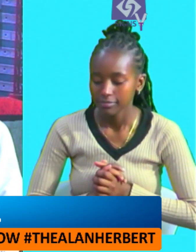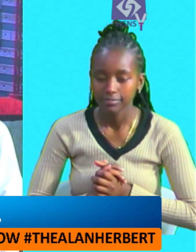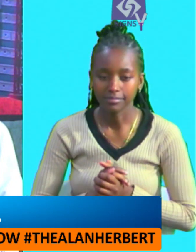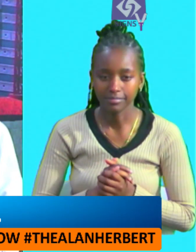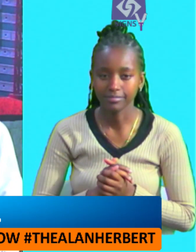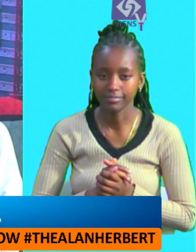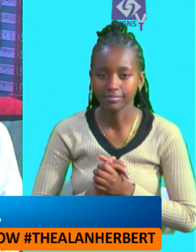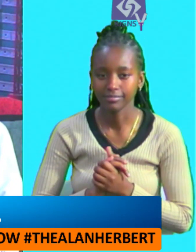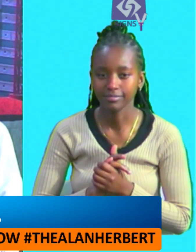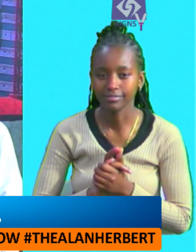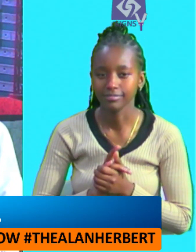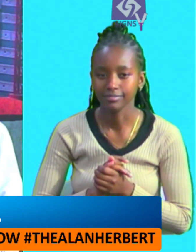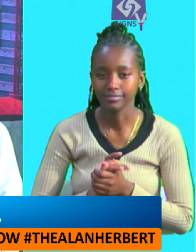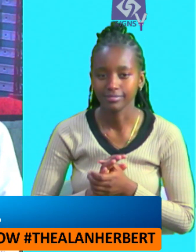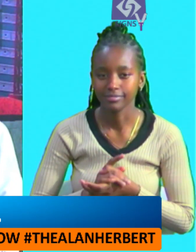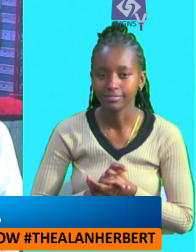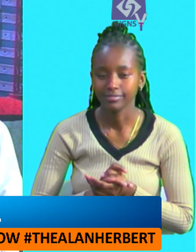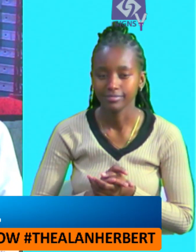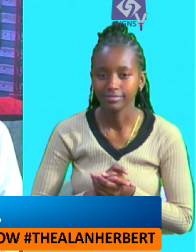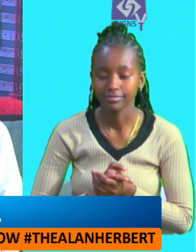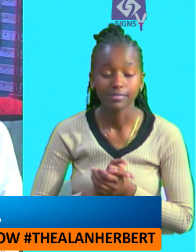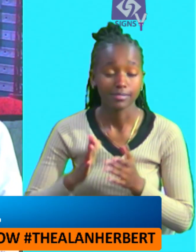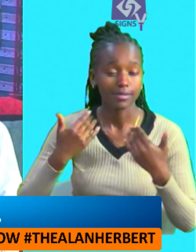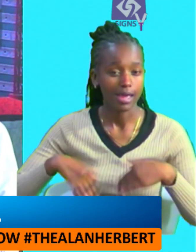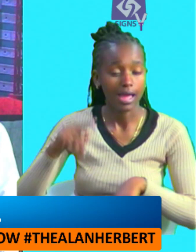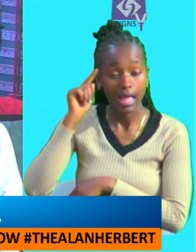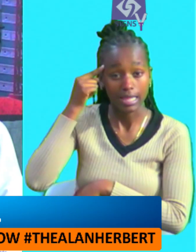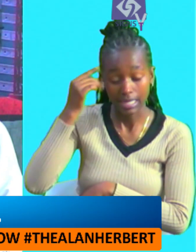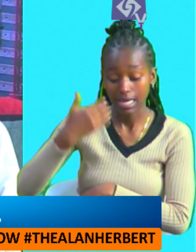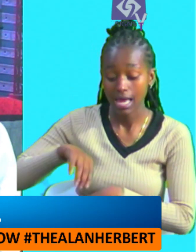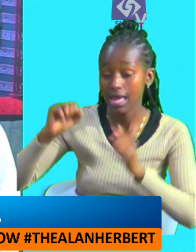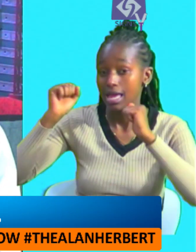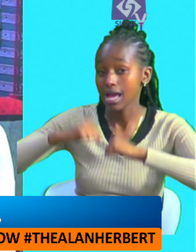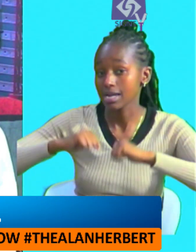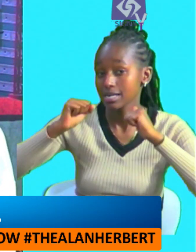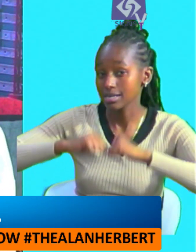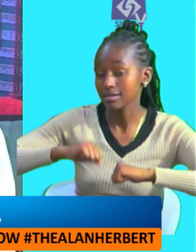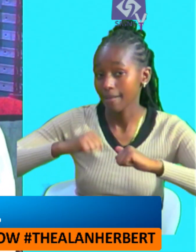Mimi nikikuona hivyo naenda tu hata najifanya sikujui.